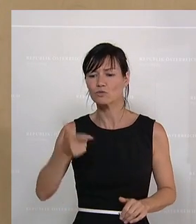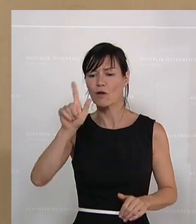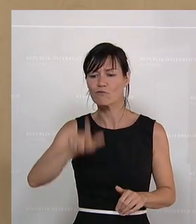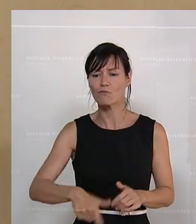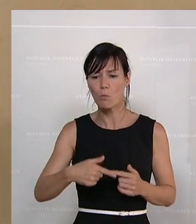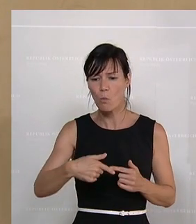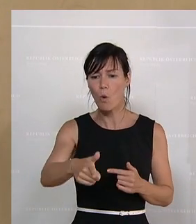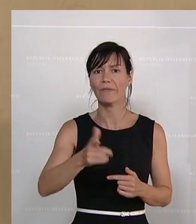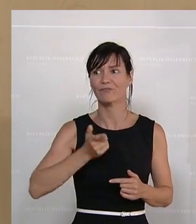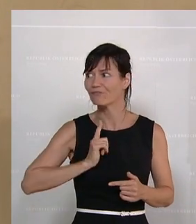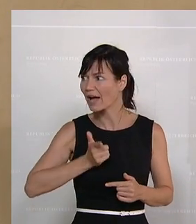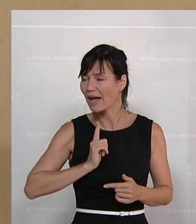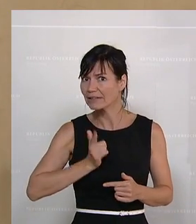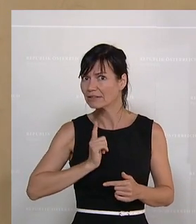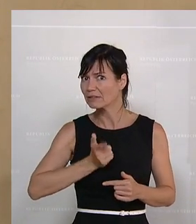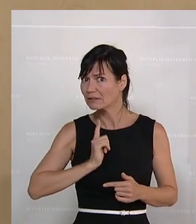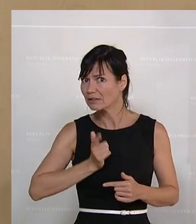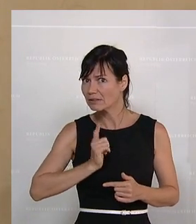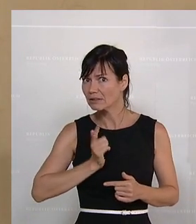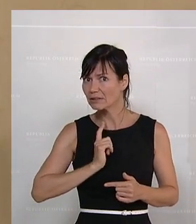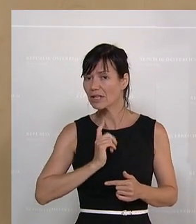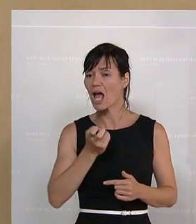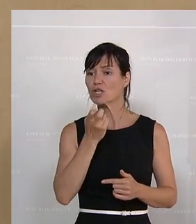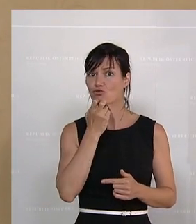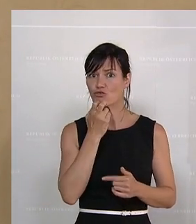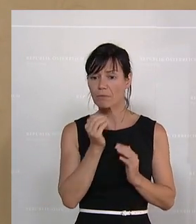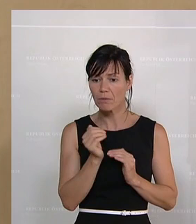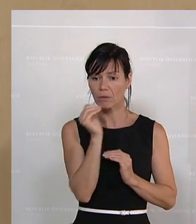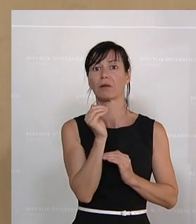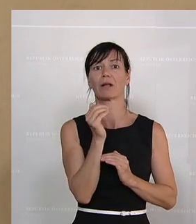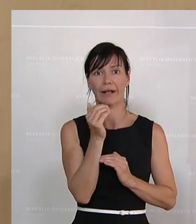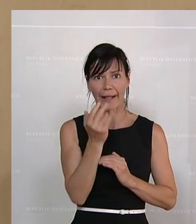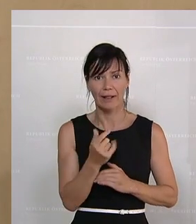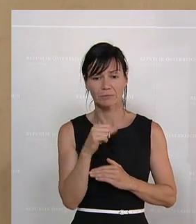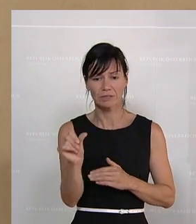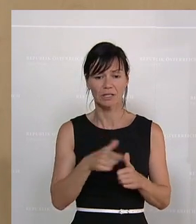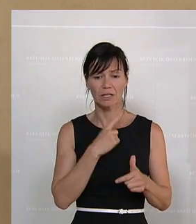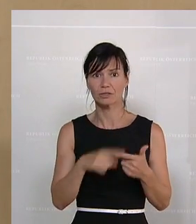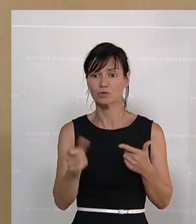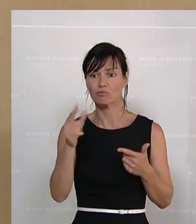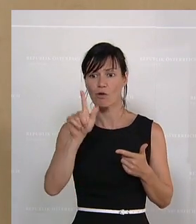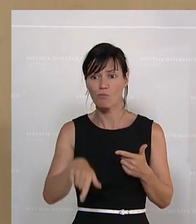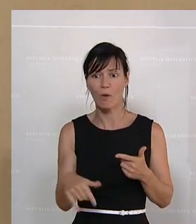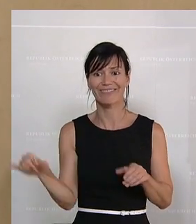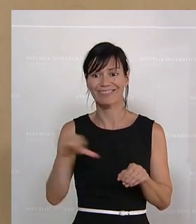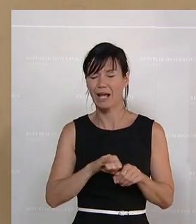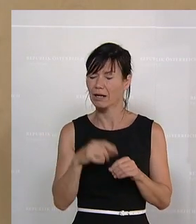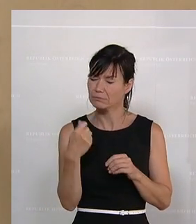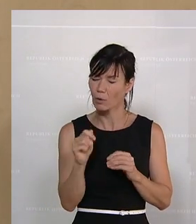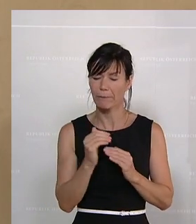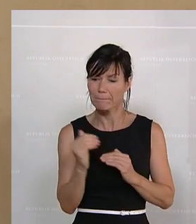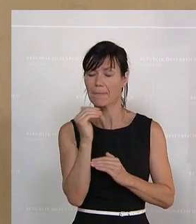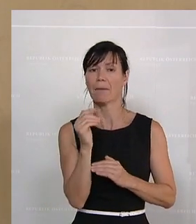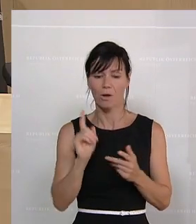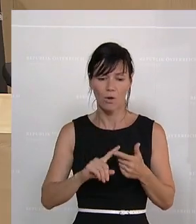warten zwölf monate die erhöhte stromrechnung zwölf monate erhöht wesentlich teureres tanken und zwölf monate